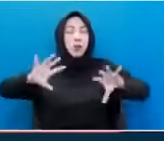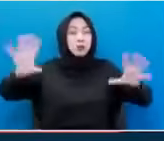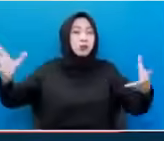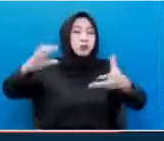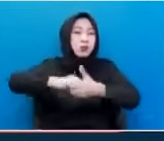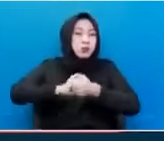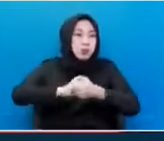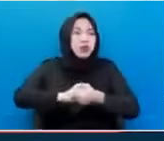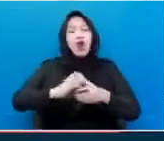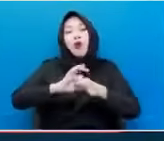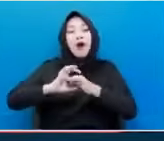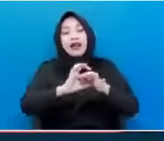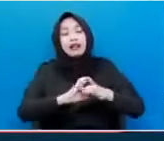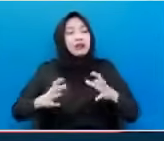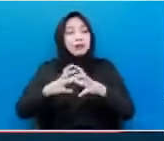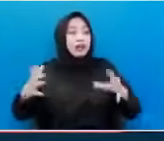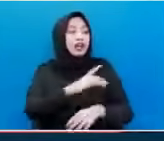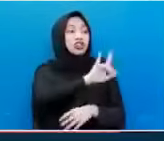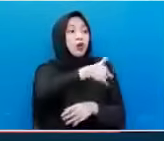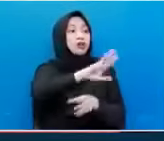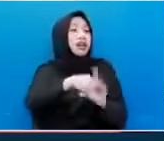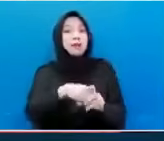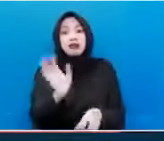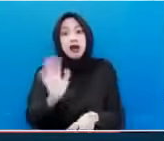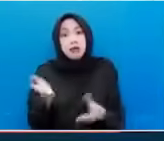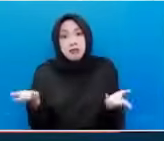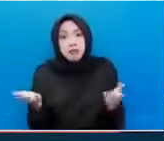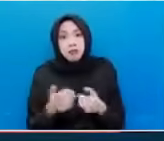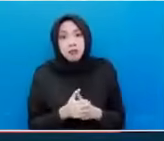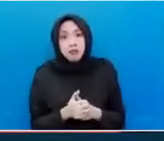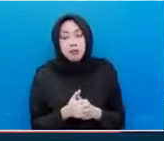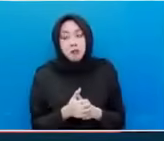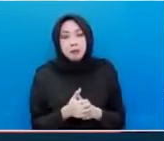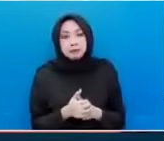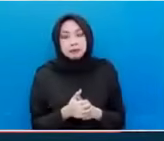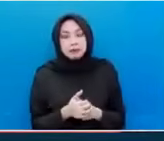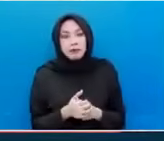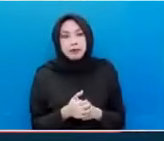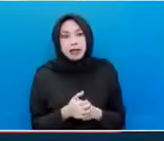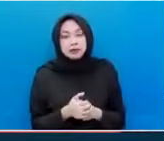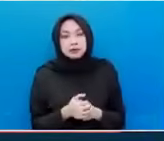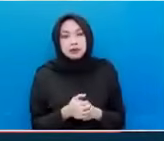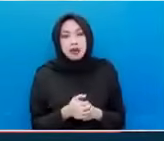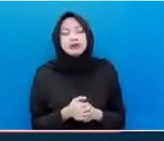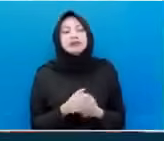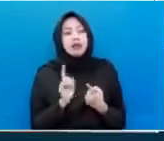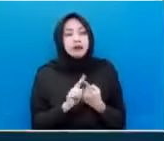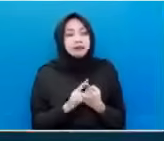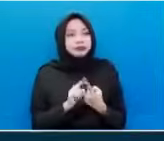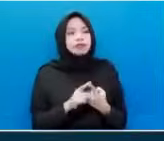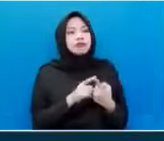bagian dari Koalisi pendukung Prabowo tadi I yang pertama adalah kita pertama kalinya melihat masa transisi yang